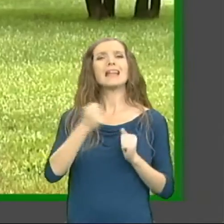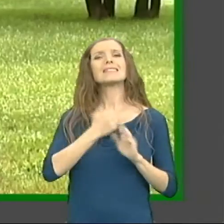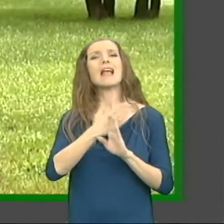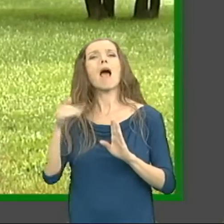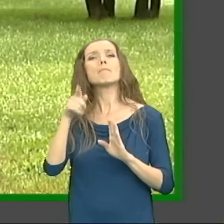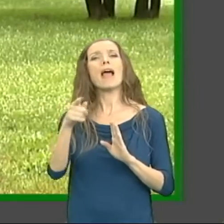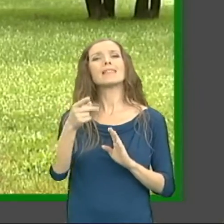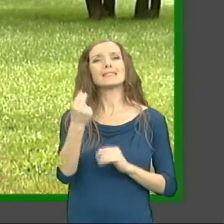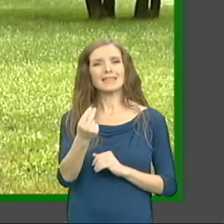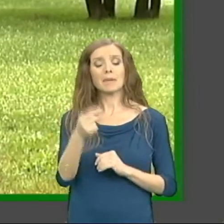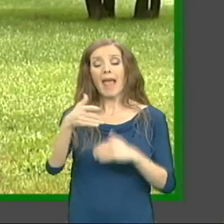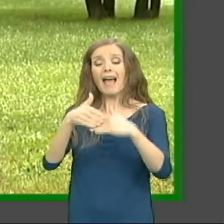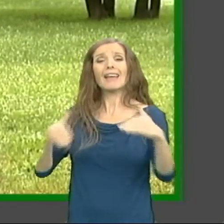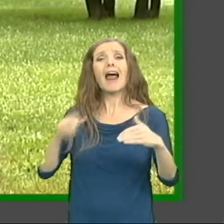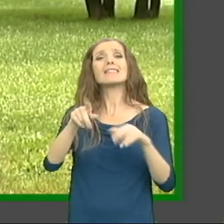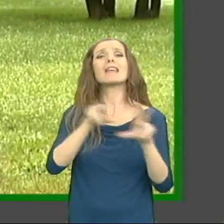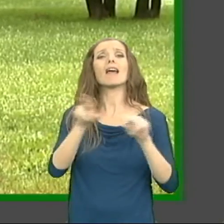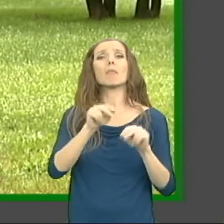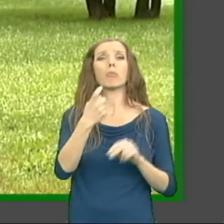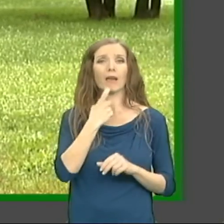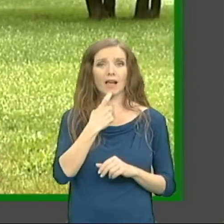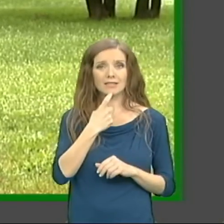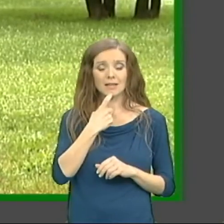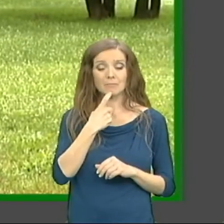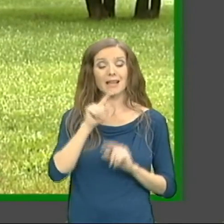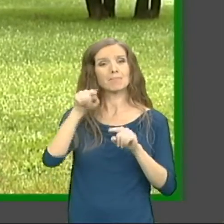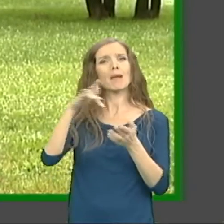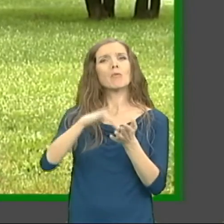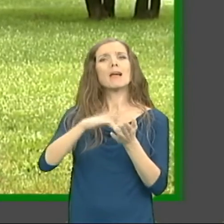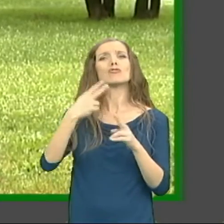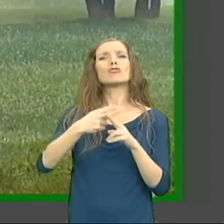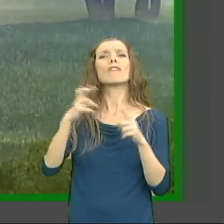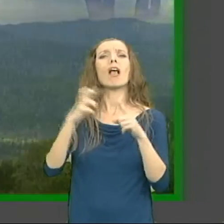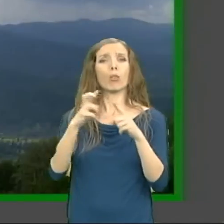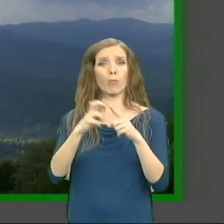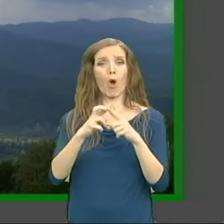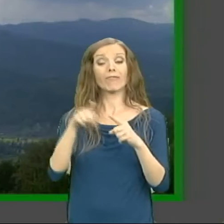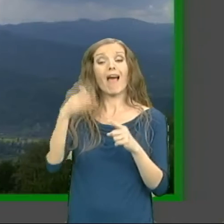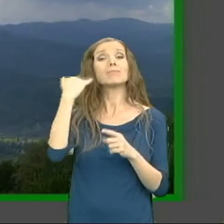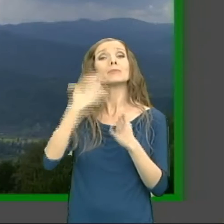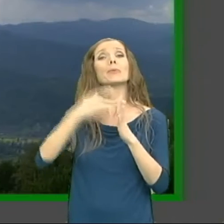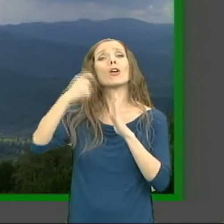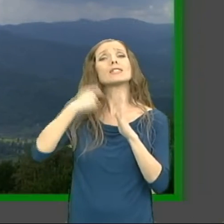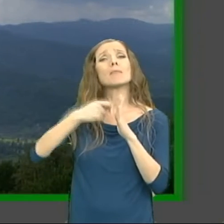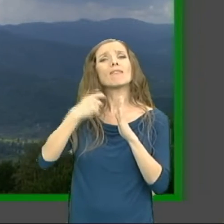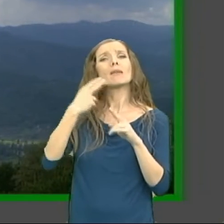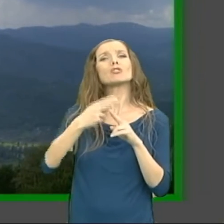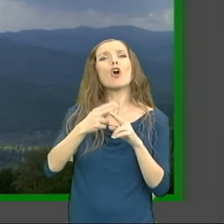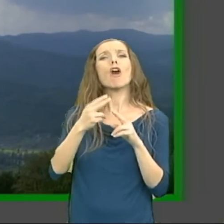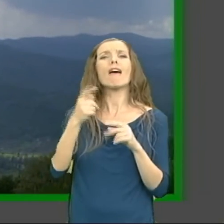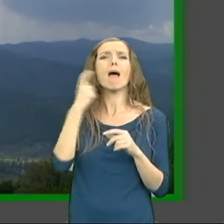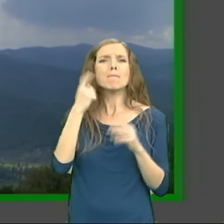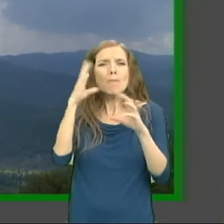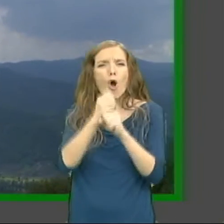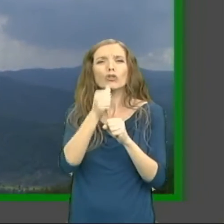Idemo u zapadnu Srbiju, na granicu sa Republikom Srpskom. Tamo, u Ljuboviji, gde je sniman